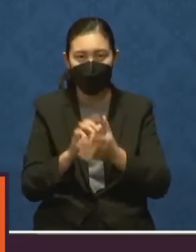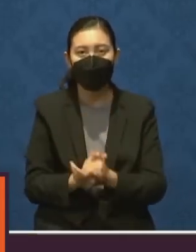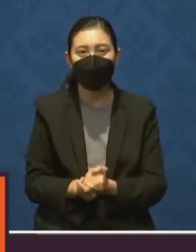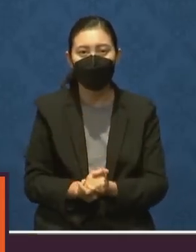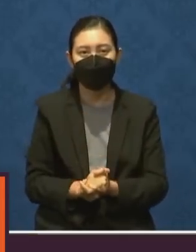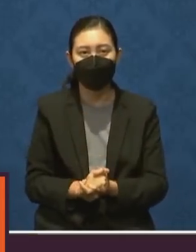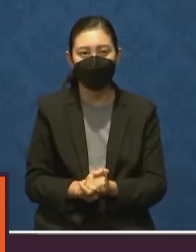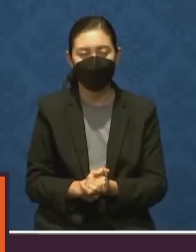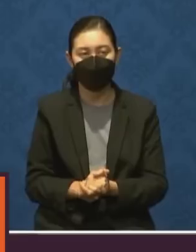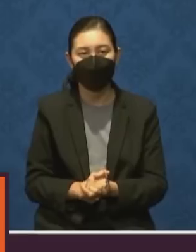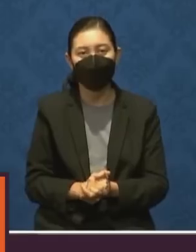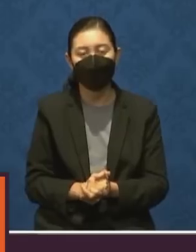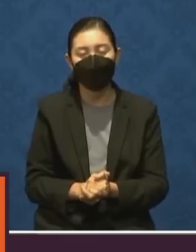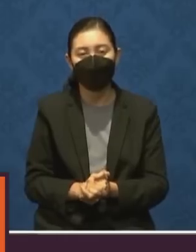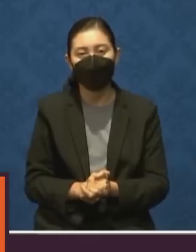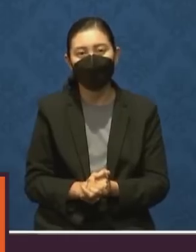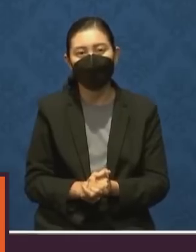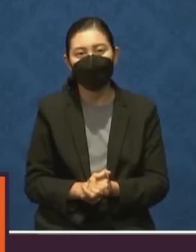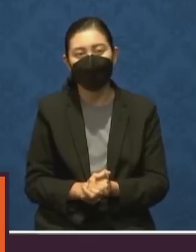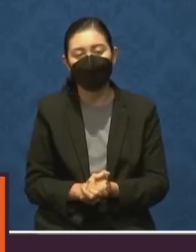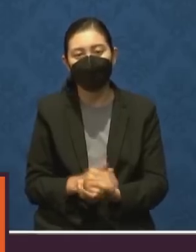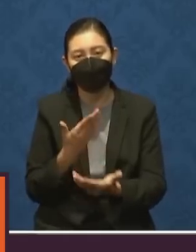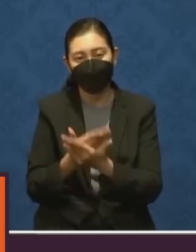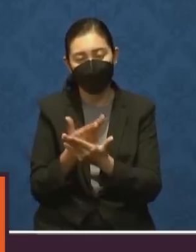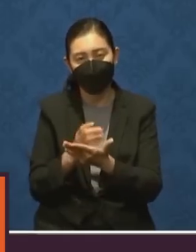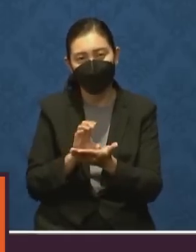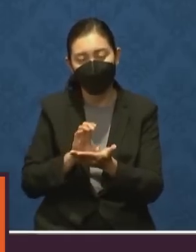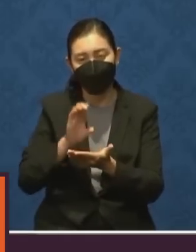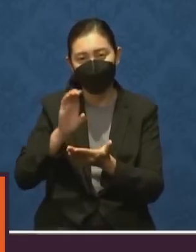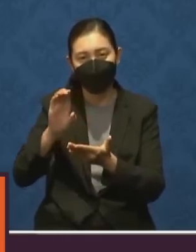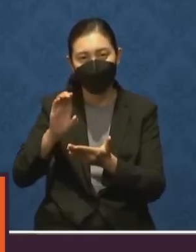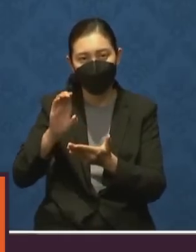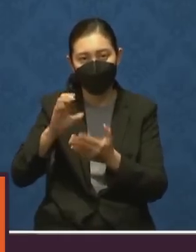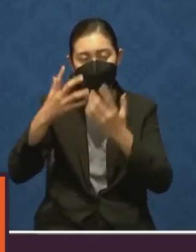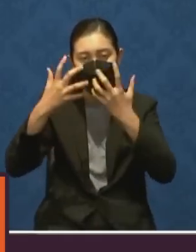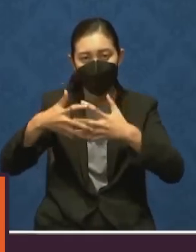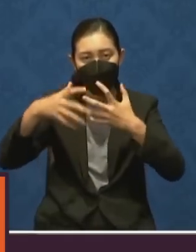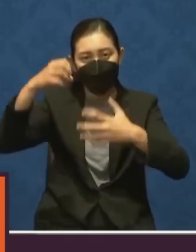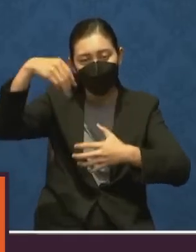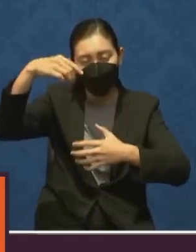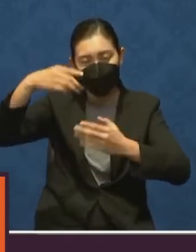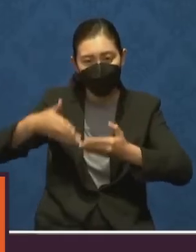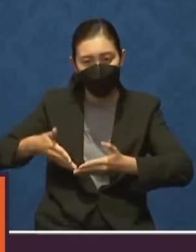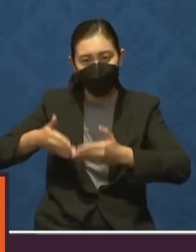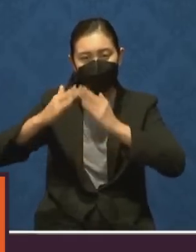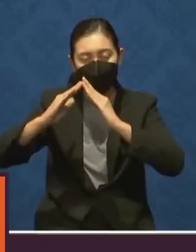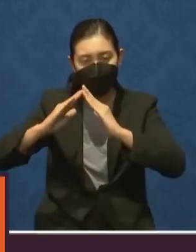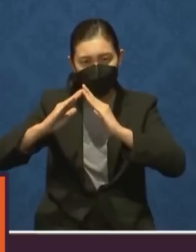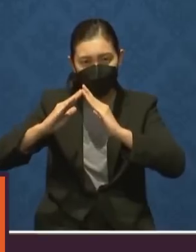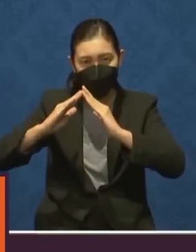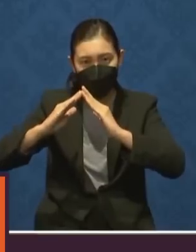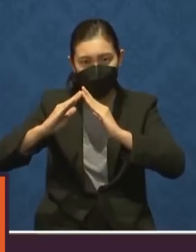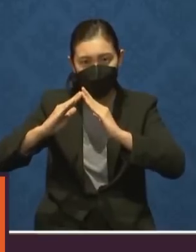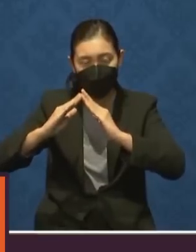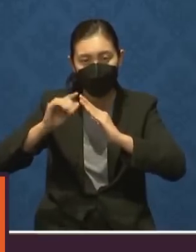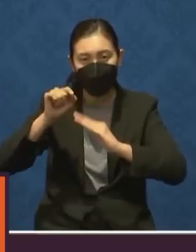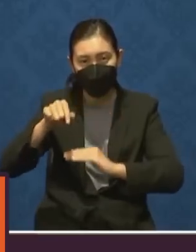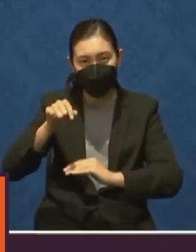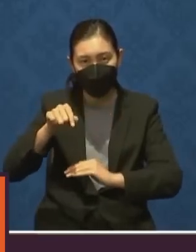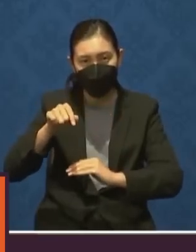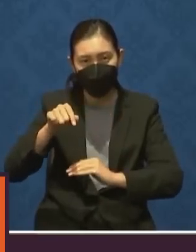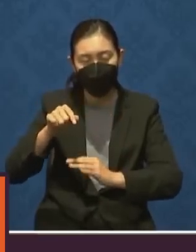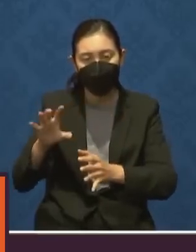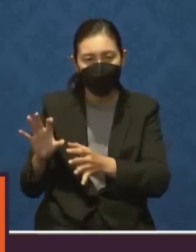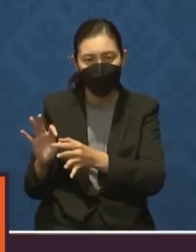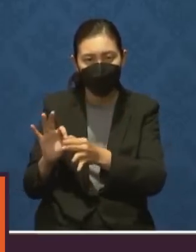อยู่ในครงสรางโกไฟ